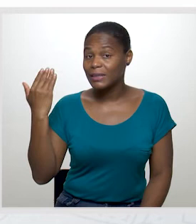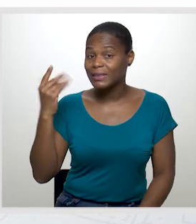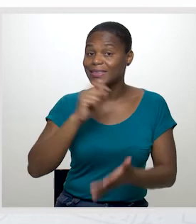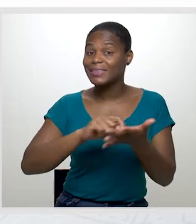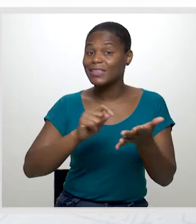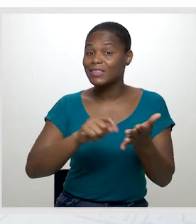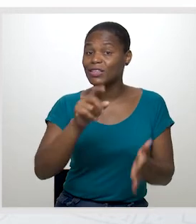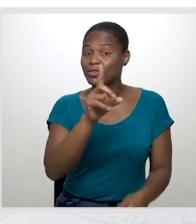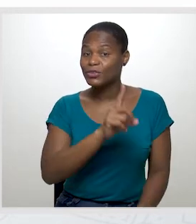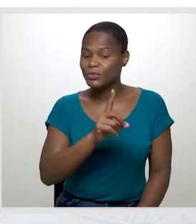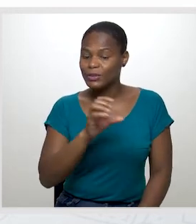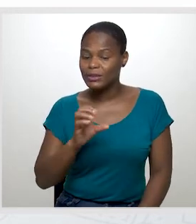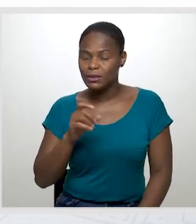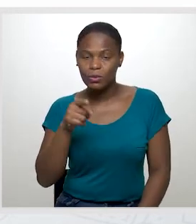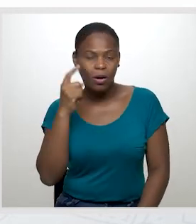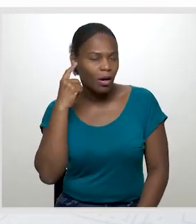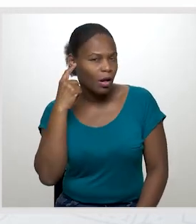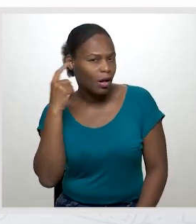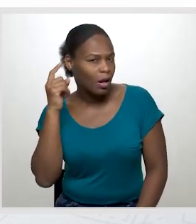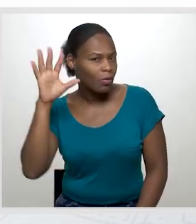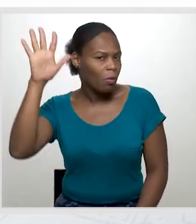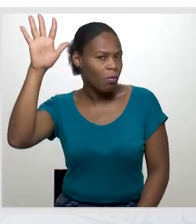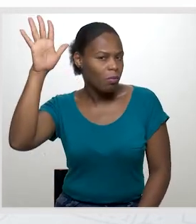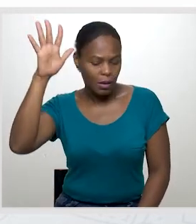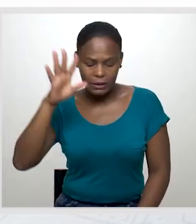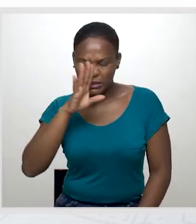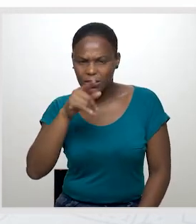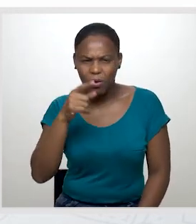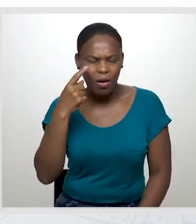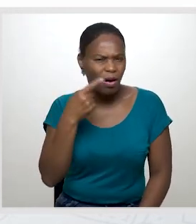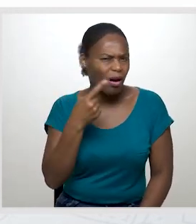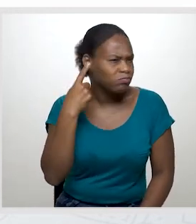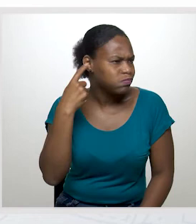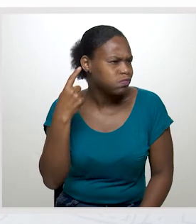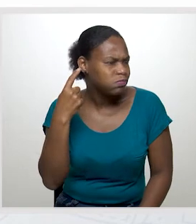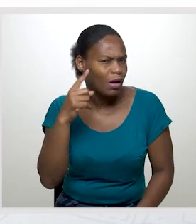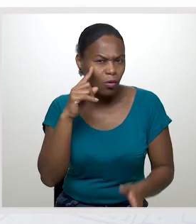Exercice 6C. Écoute et lève la main si tu entends l'imparfait.